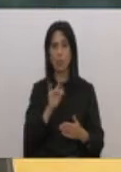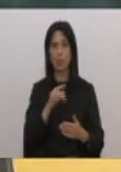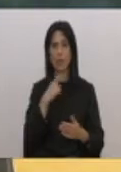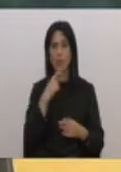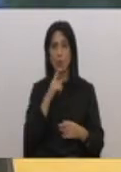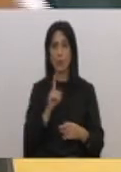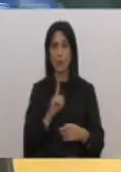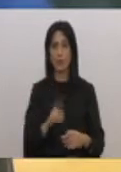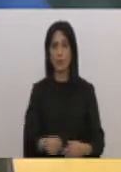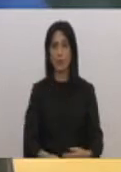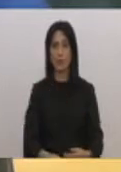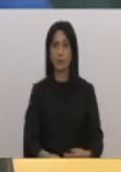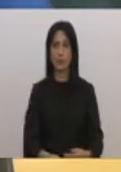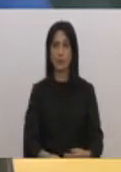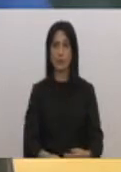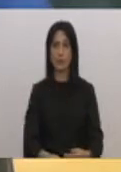რომ